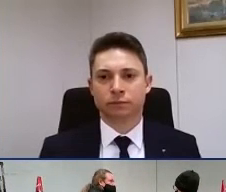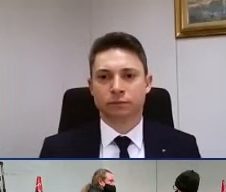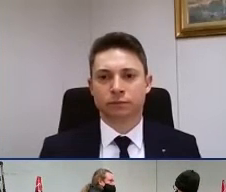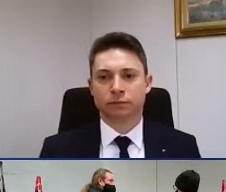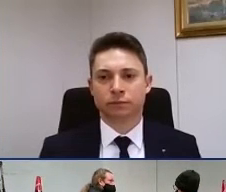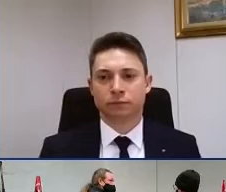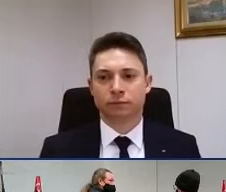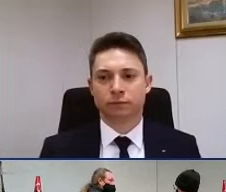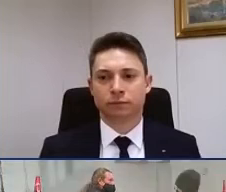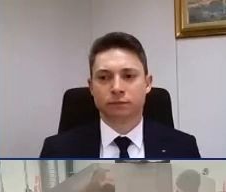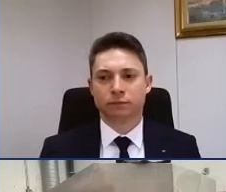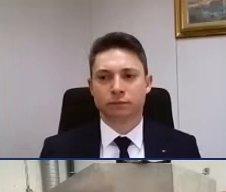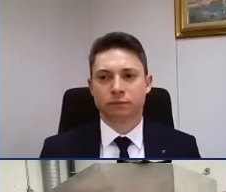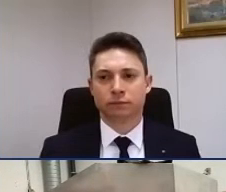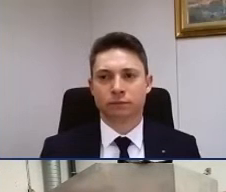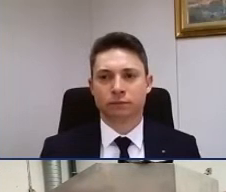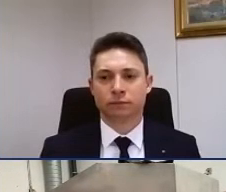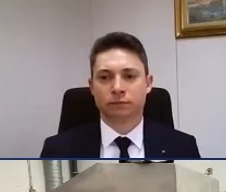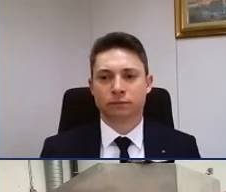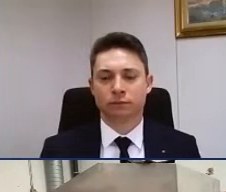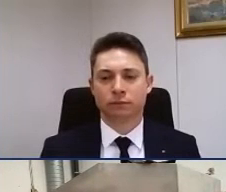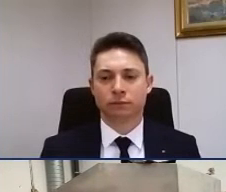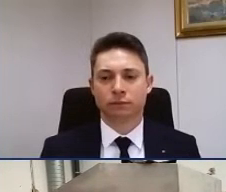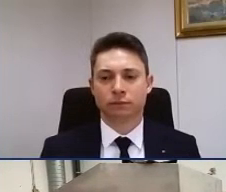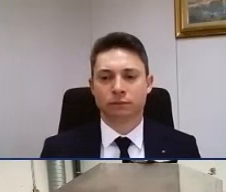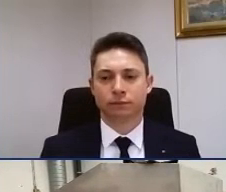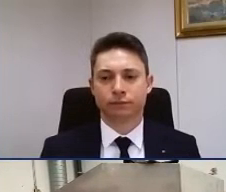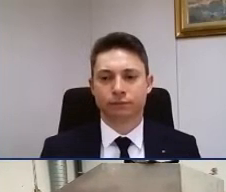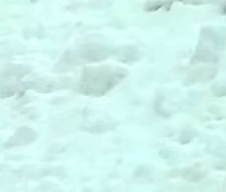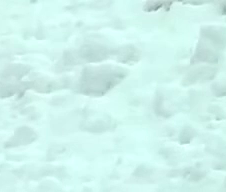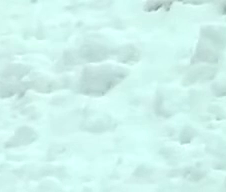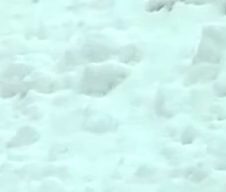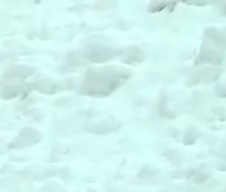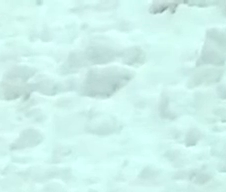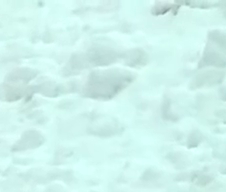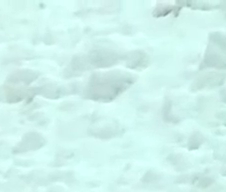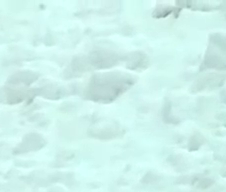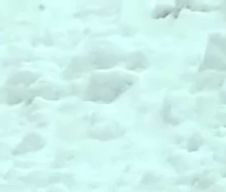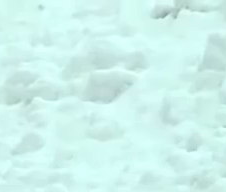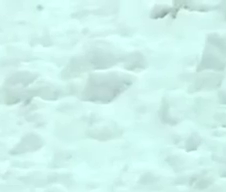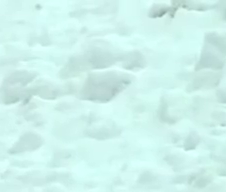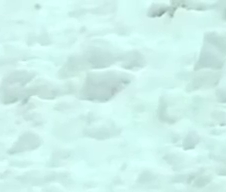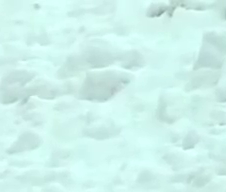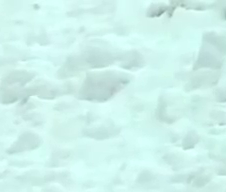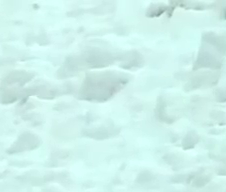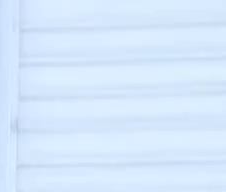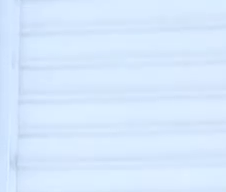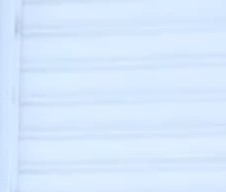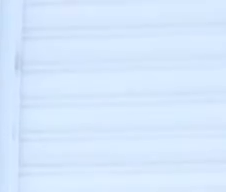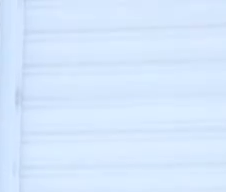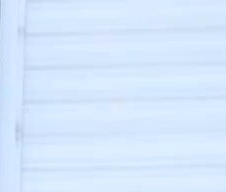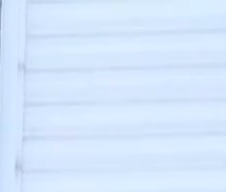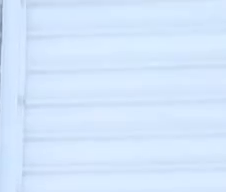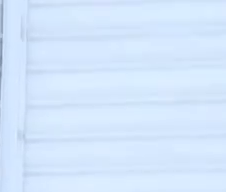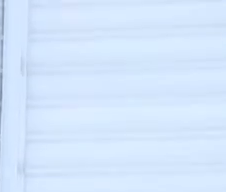v pogonu, kadar na glavnih cestah zapade do 10 cm snega, ter v primerih, ko na lokalnih cestah debelina